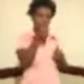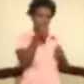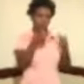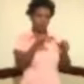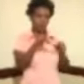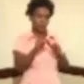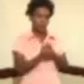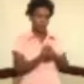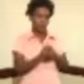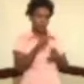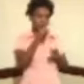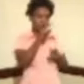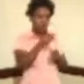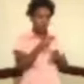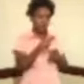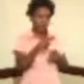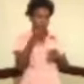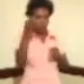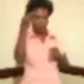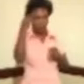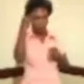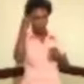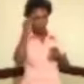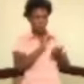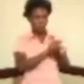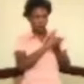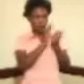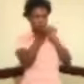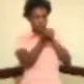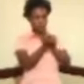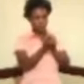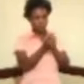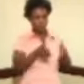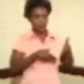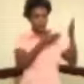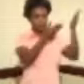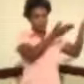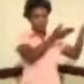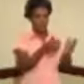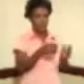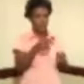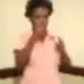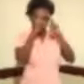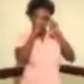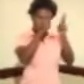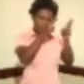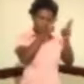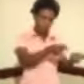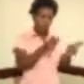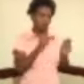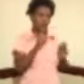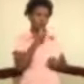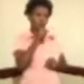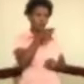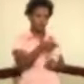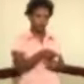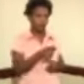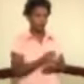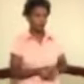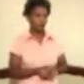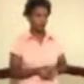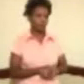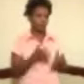sous moi. Parce que moi représenter l'honnêteté, la vérité, toute vime de yon, l'été de yon en vent, je te fais campagne avec lui. Nous connaissons déjà.